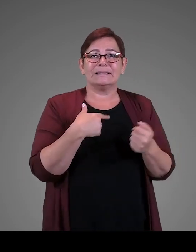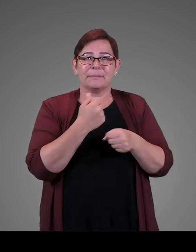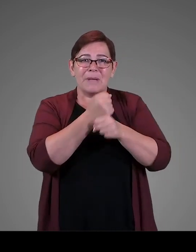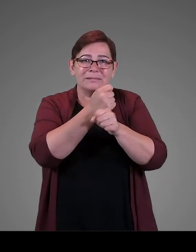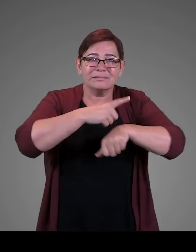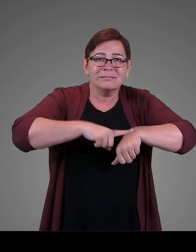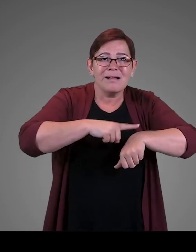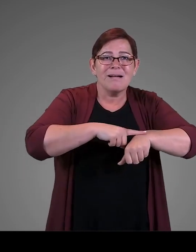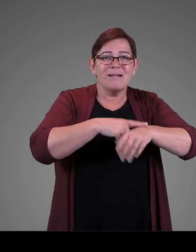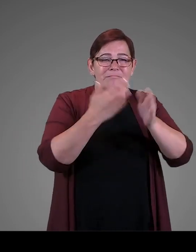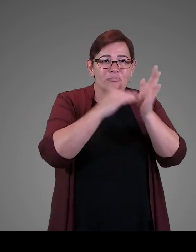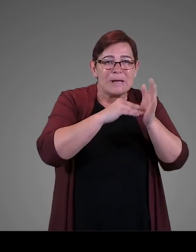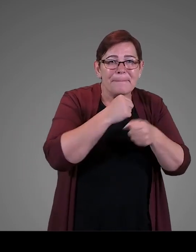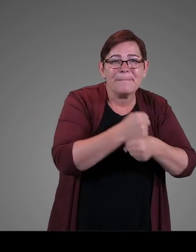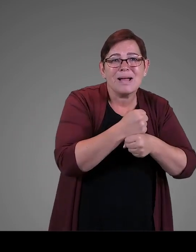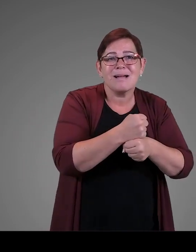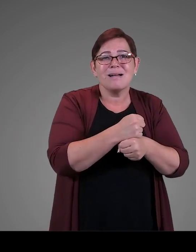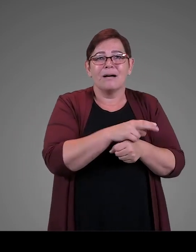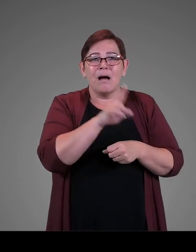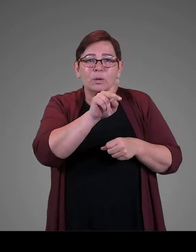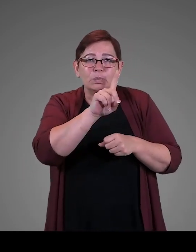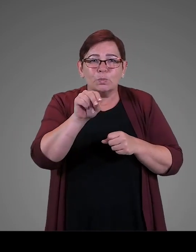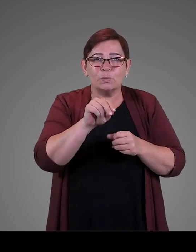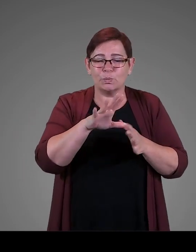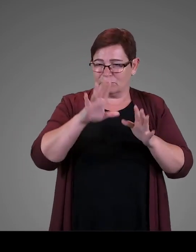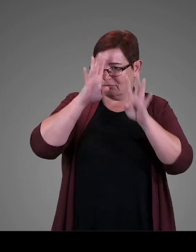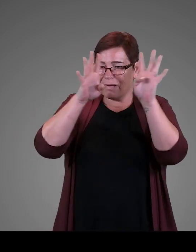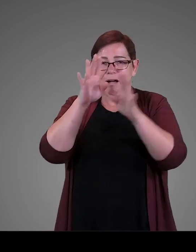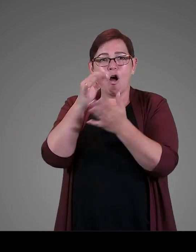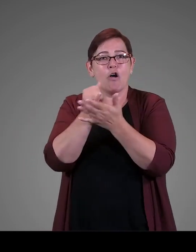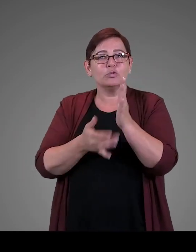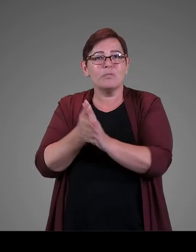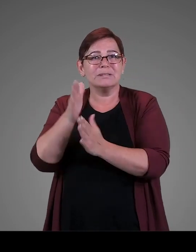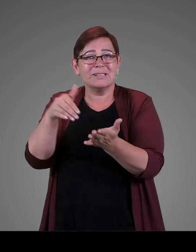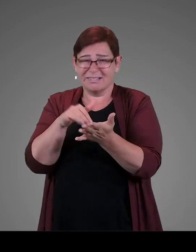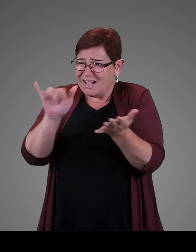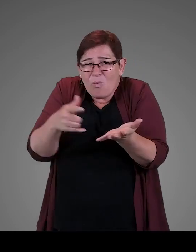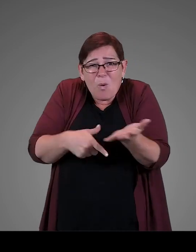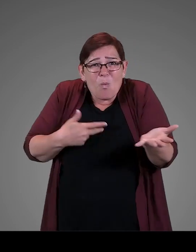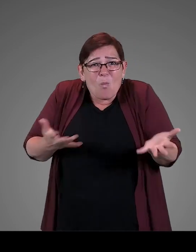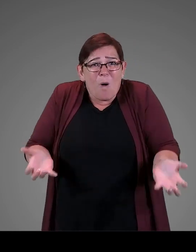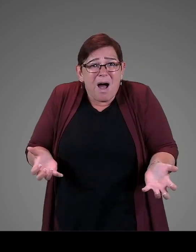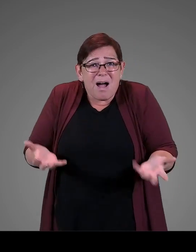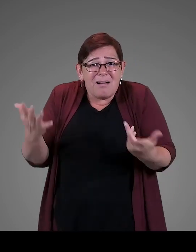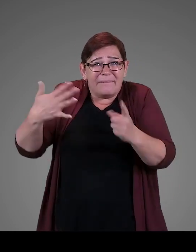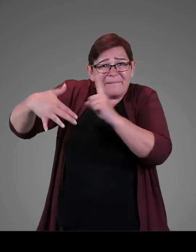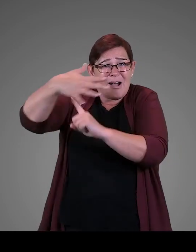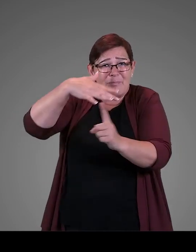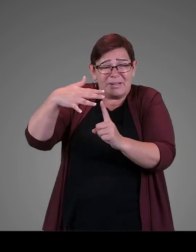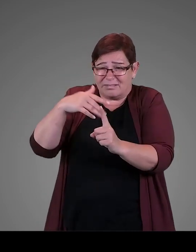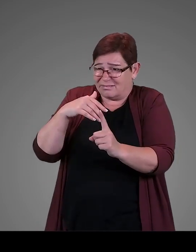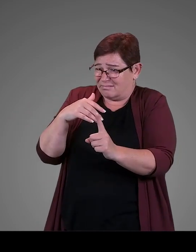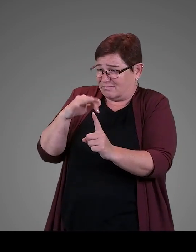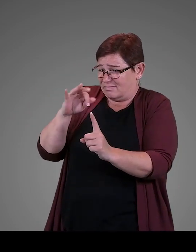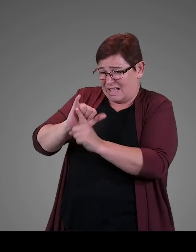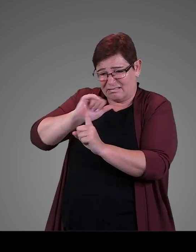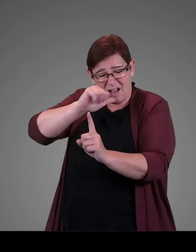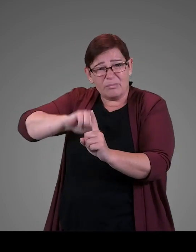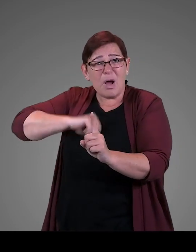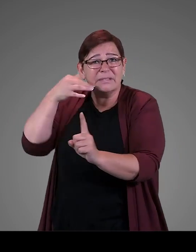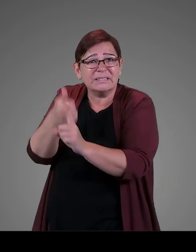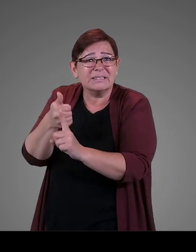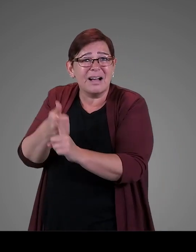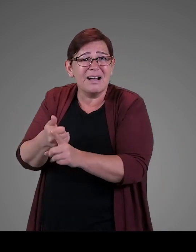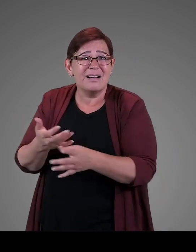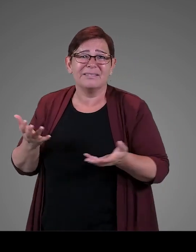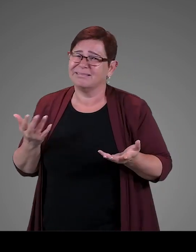faire les centres d'artistes. Puis est-ce que c'est ça qu'on veut, un milieu qui n'est pas fier de nous-mêmes? Je pense pas. Je